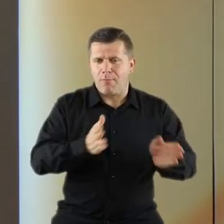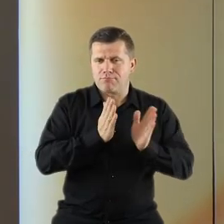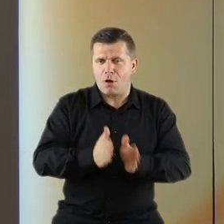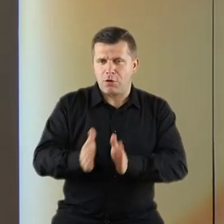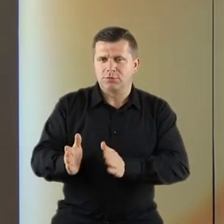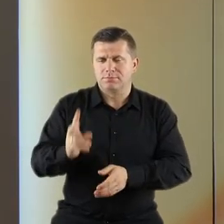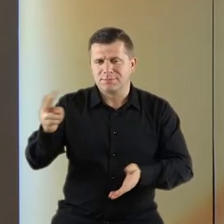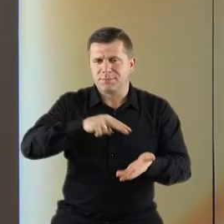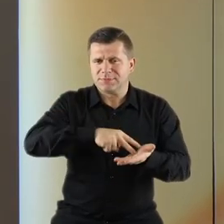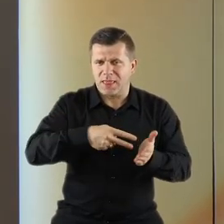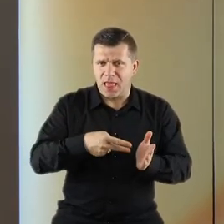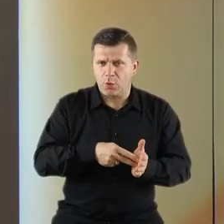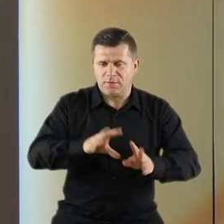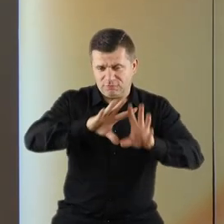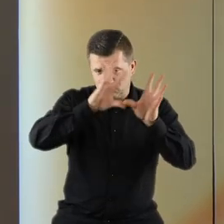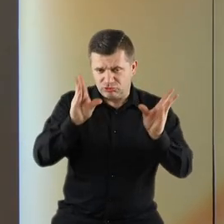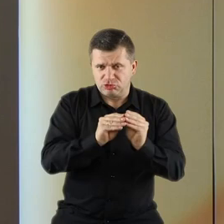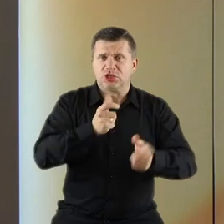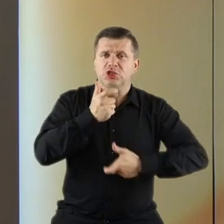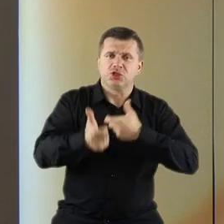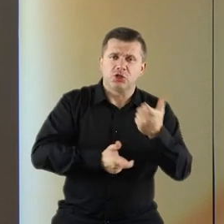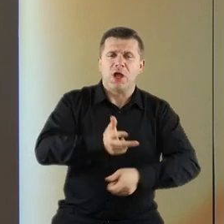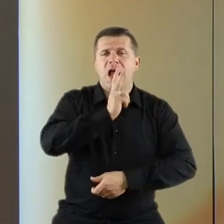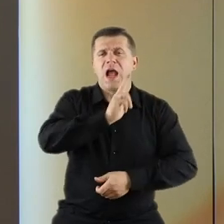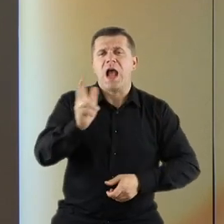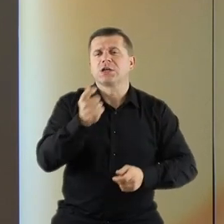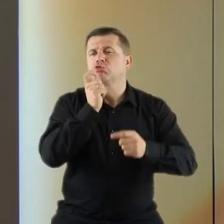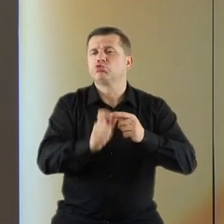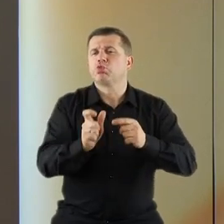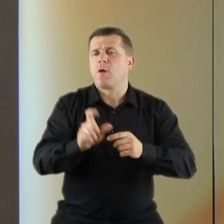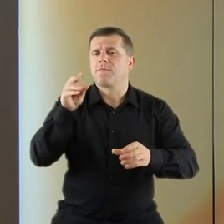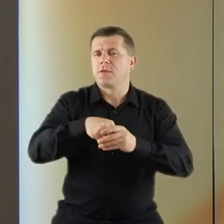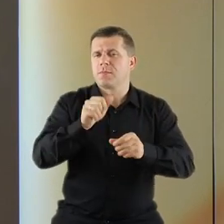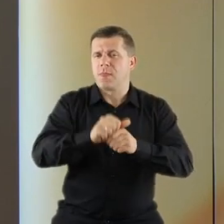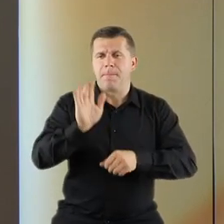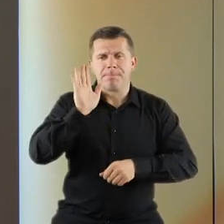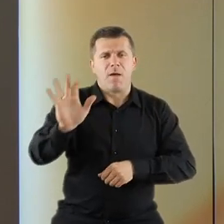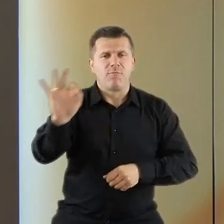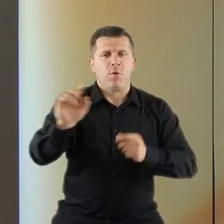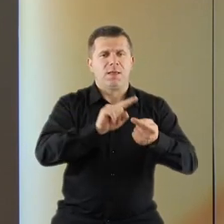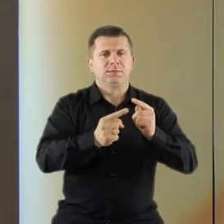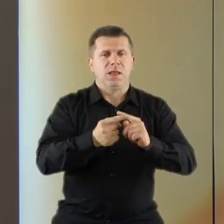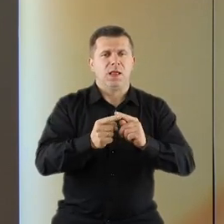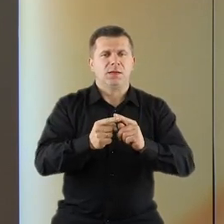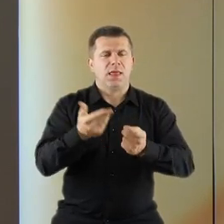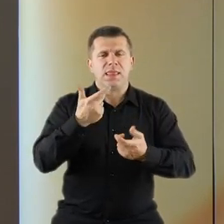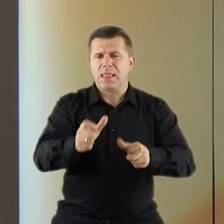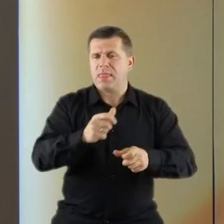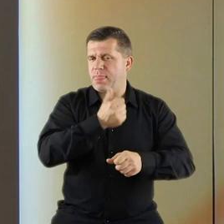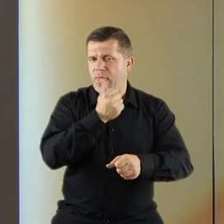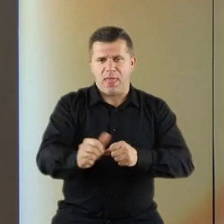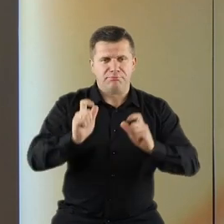scenariusza i wszystkie czynności i każde słowo które tam pada ma swój sens i nic nie jest przypadkowe